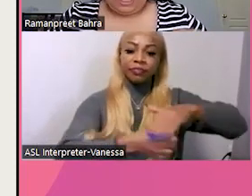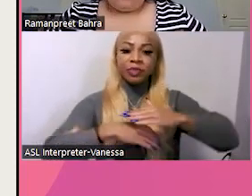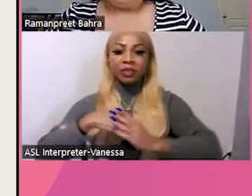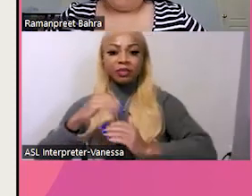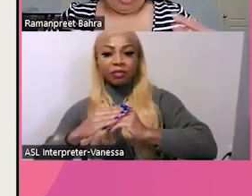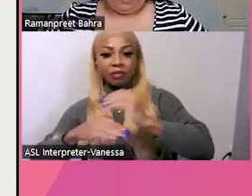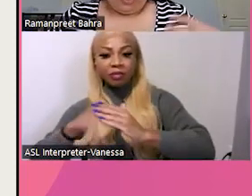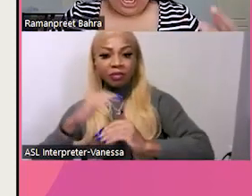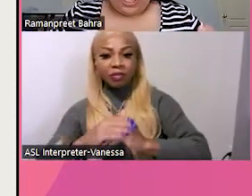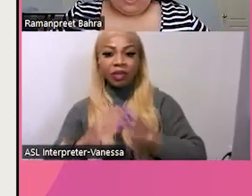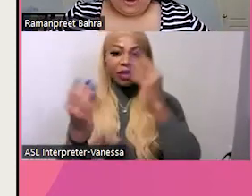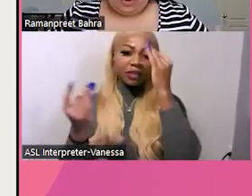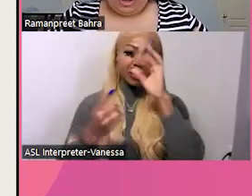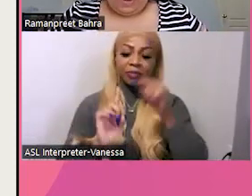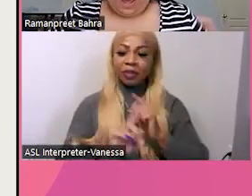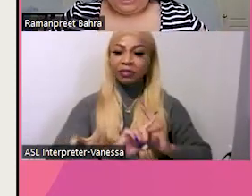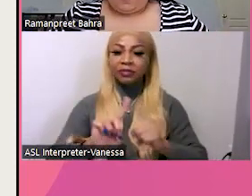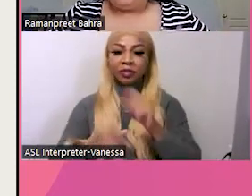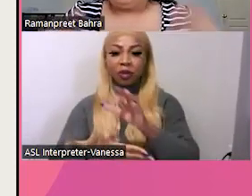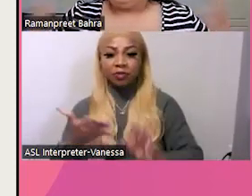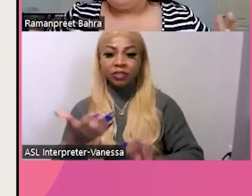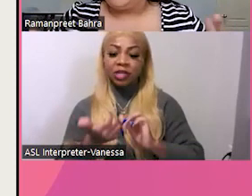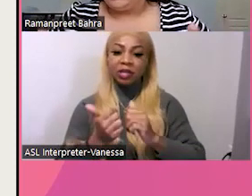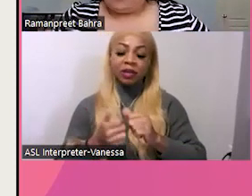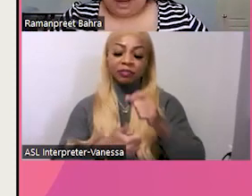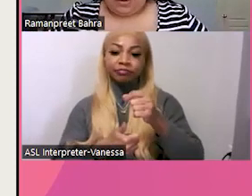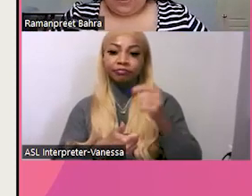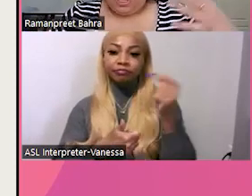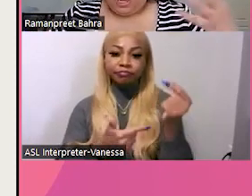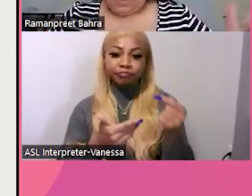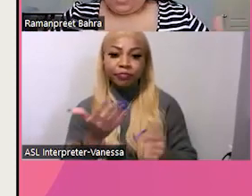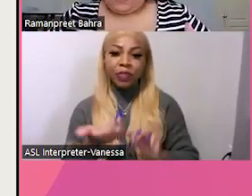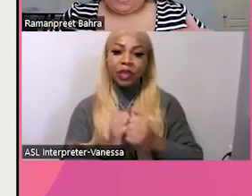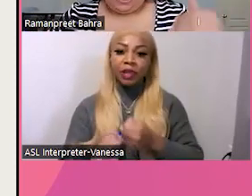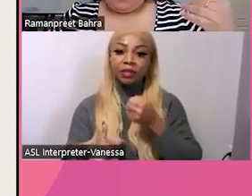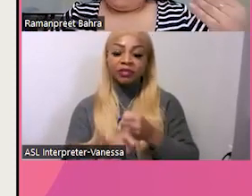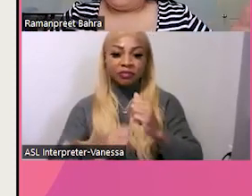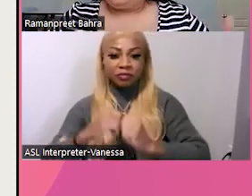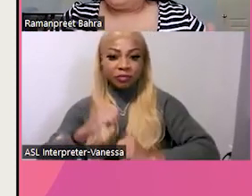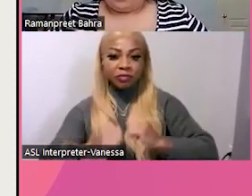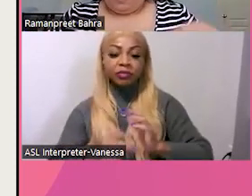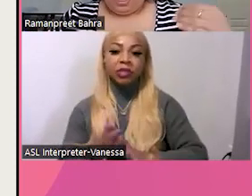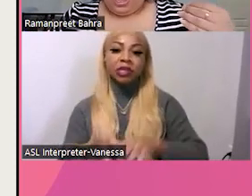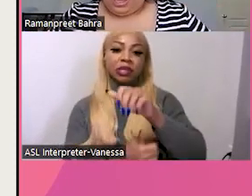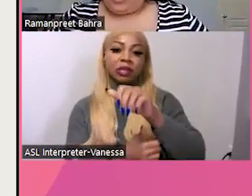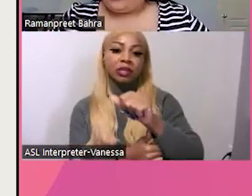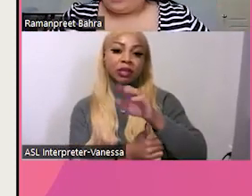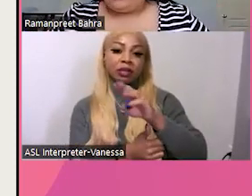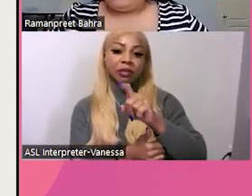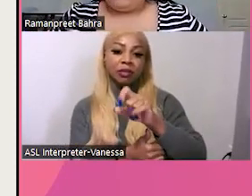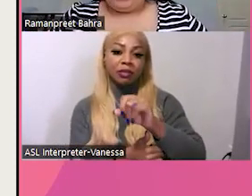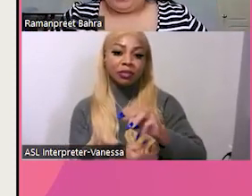genre, l'intersectionnalité examine différentes façons dont nous sommes impactés par les plus grandes structures, par exemple le